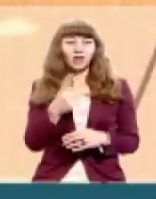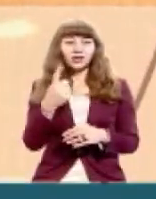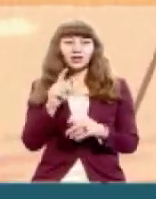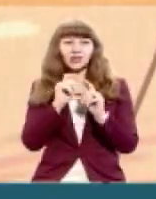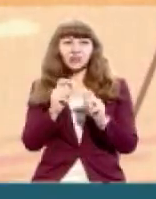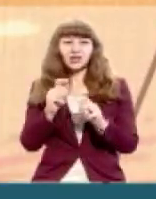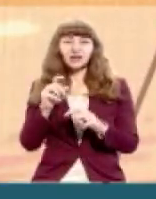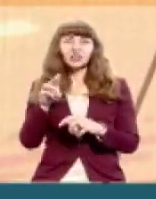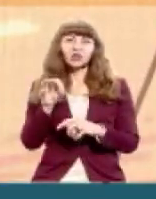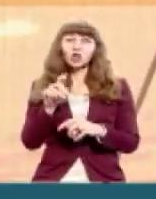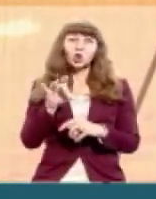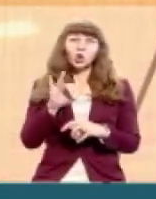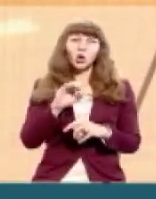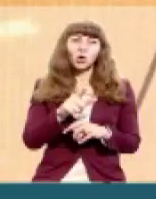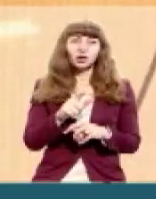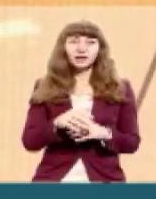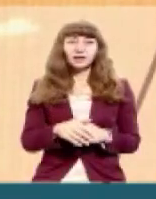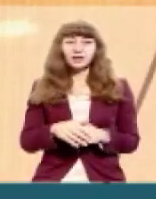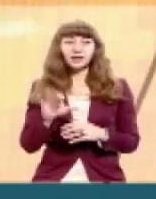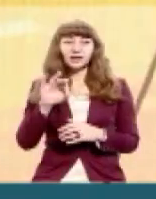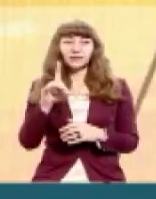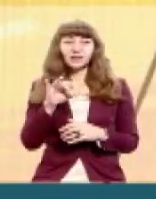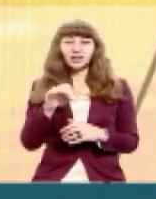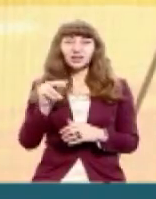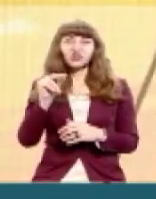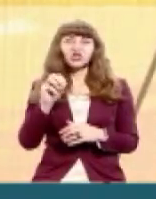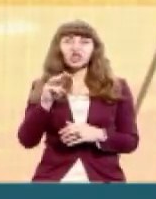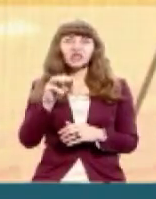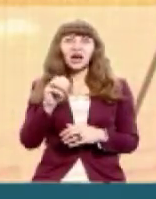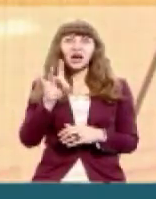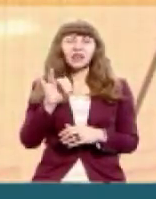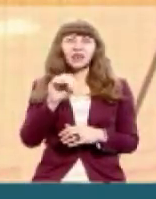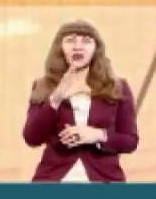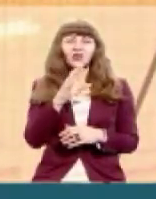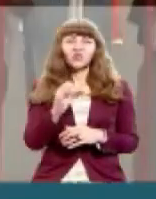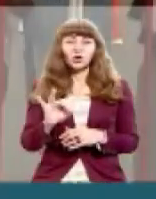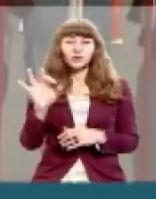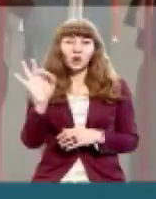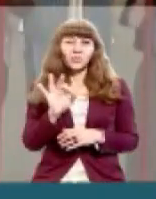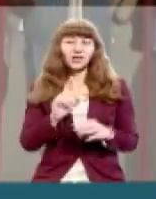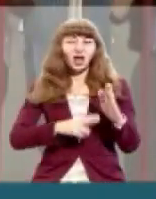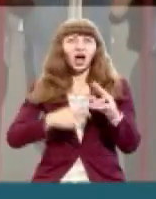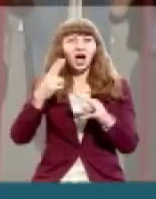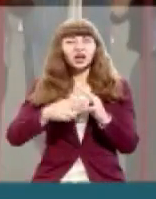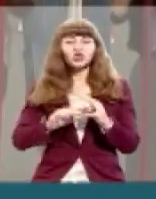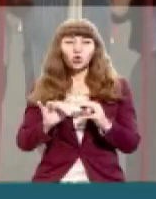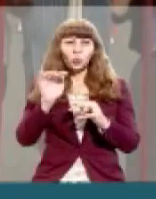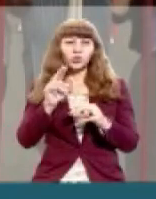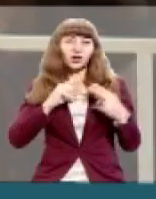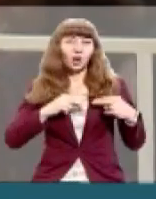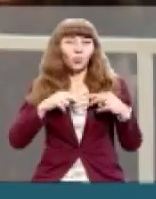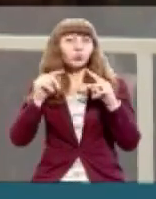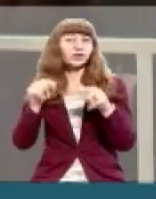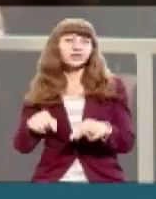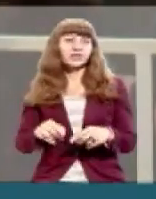фабриканың технологы Евгения Читарёваға бұйырды. Ол университетті бітіргелі бері тау-кен саласында еңбек етіп келеді. Компанияға 2020